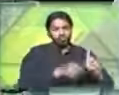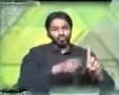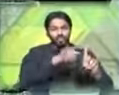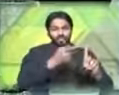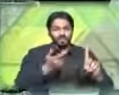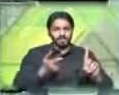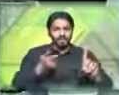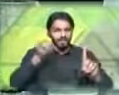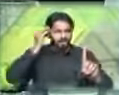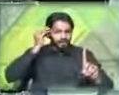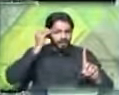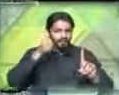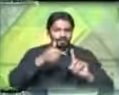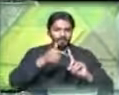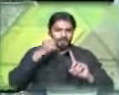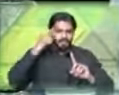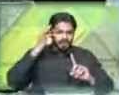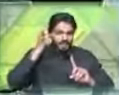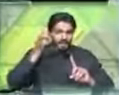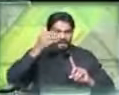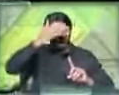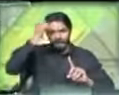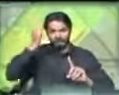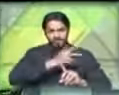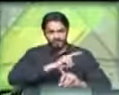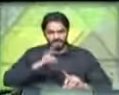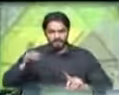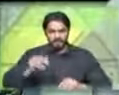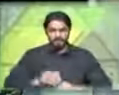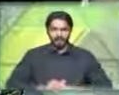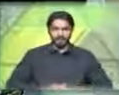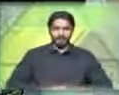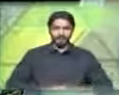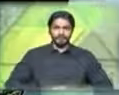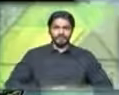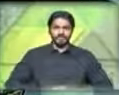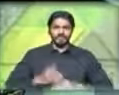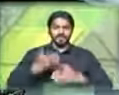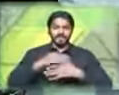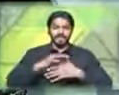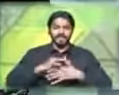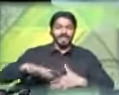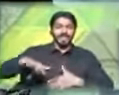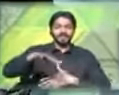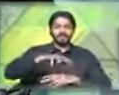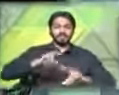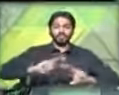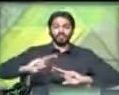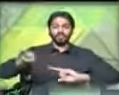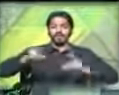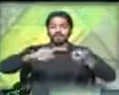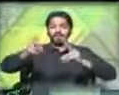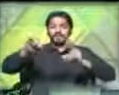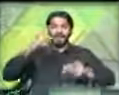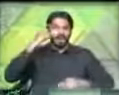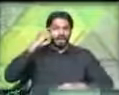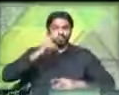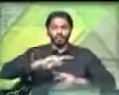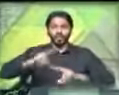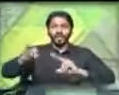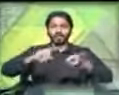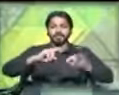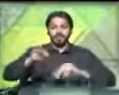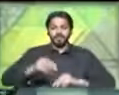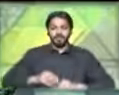إدراكه وقوة حافظته إلى غير ذلك. تمام. تختلف باختلاف الخلق بقدر عدد الخلق في